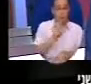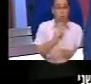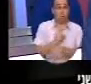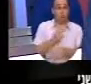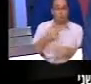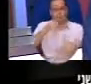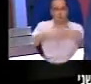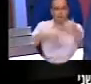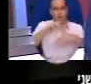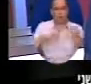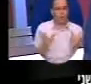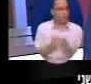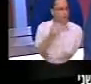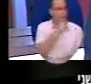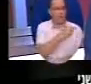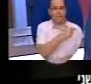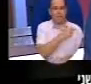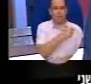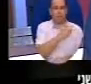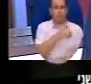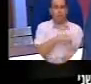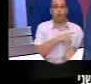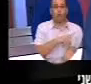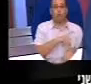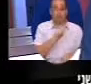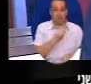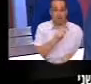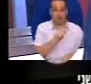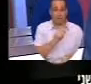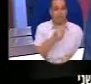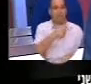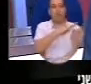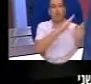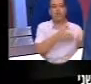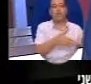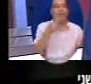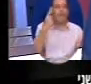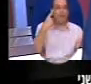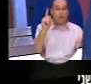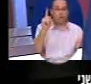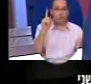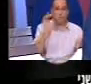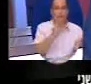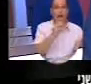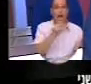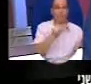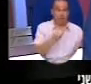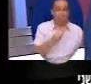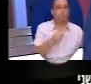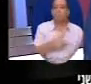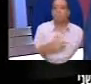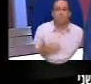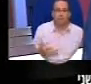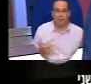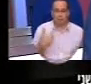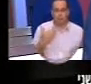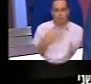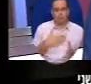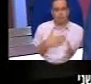דוקטור טאבת ועם קרן יוזמות אברהם, בעצם המטרה היא שונה. המטרה שלנו היא לייצר...